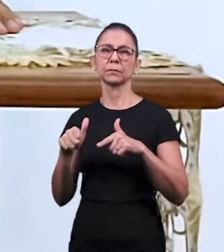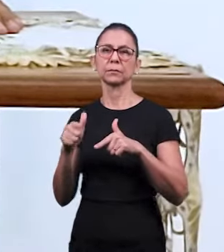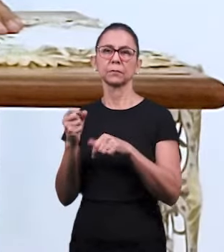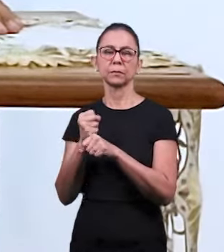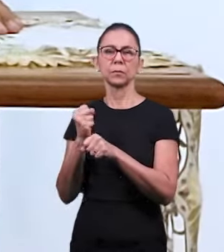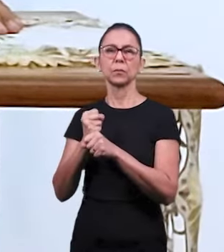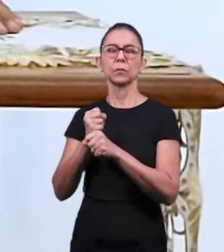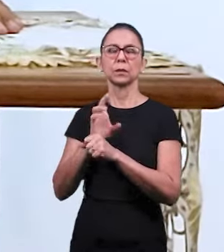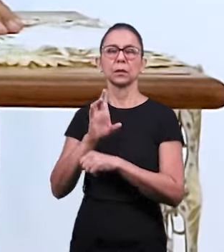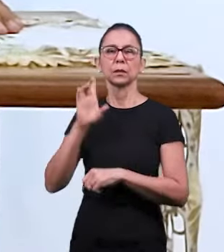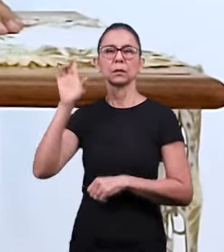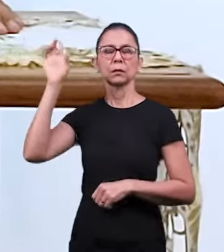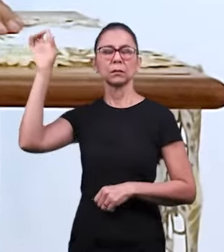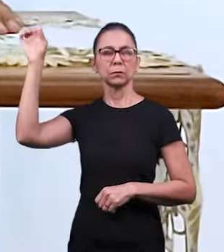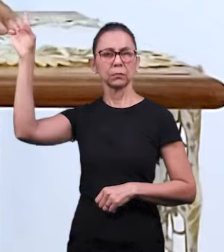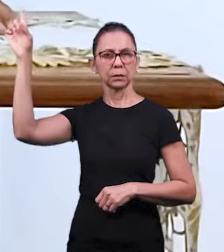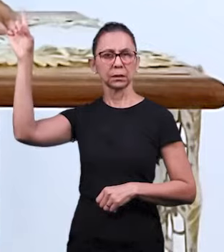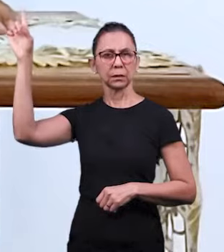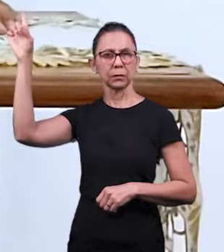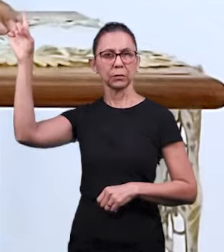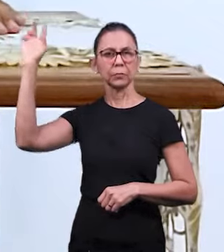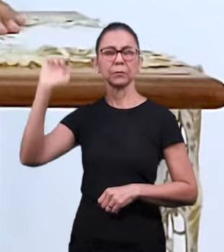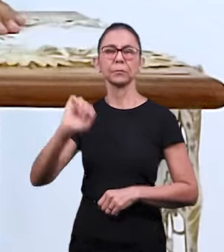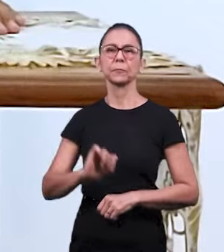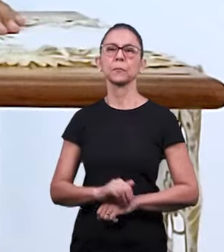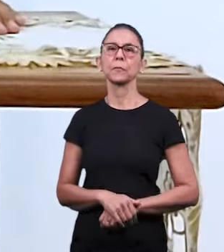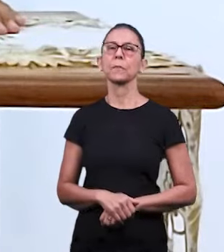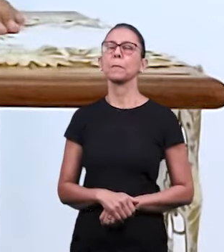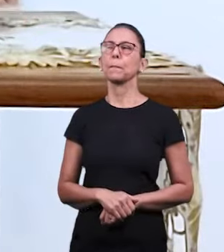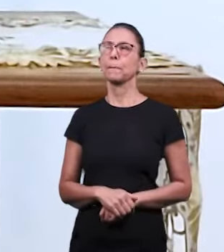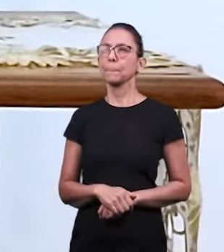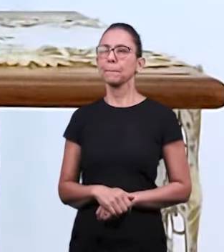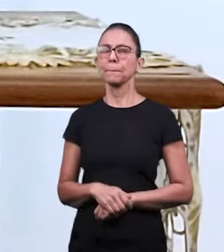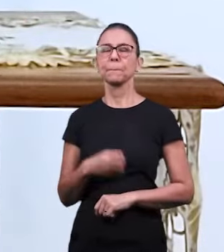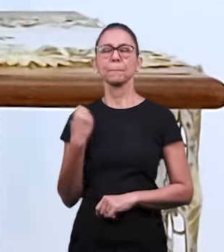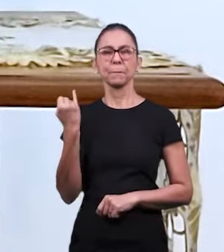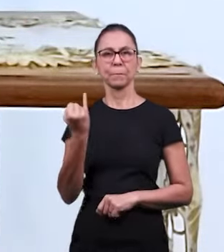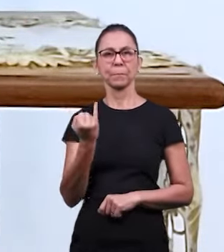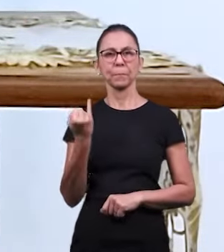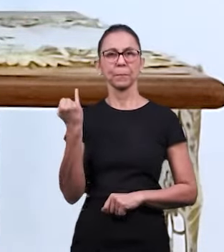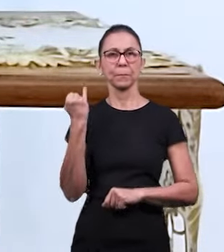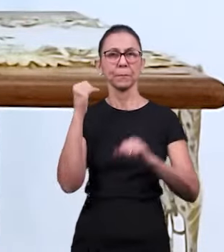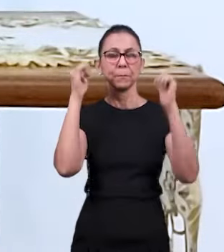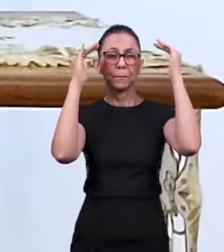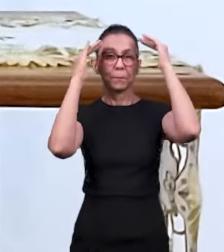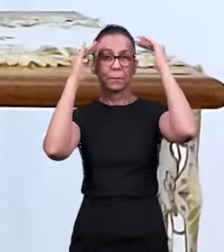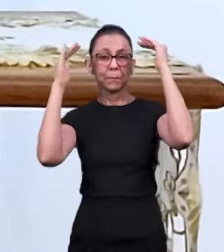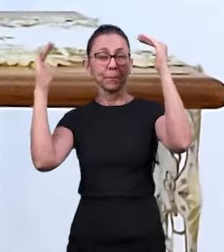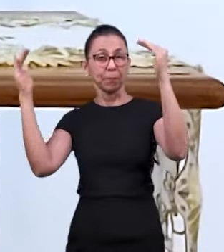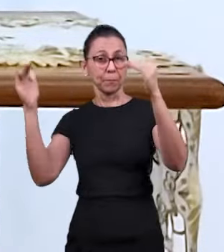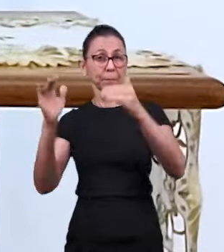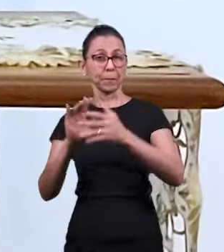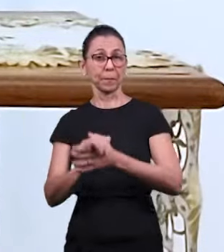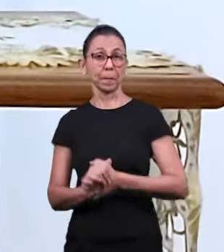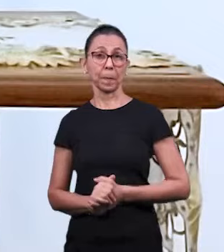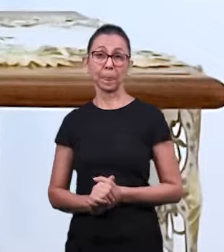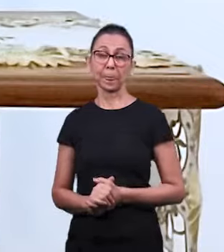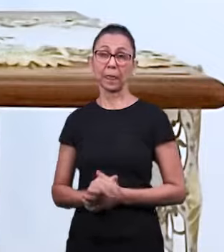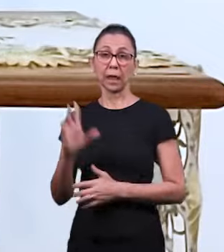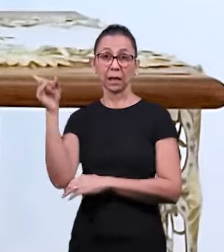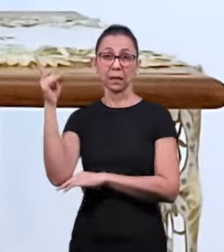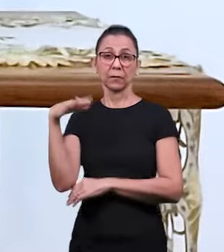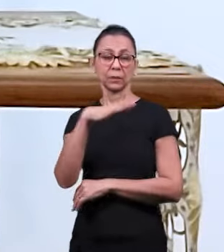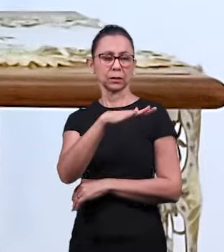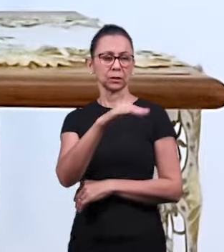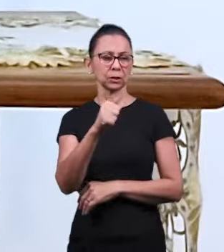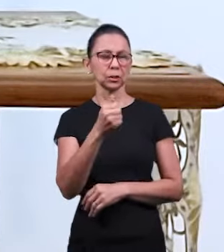он знал, что то, что будет поддерживать его правление, это слушаться голоса Божьего. И тогда